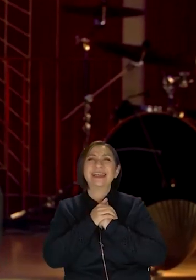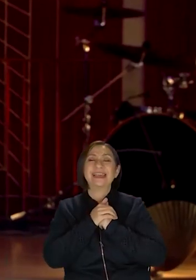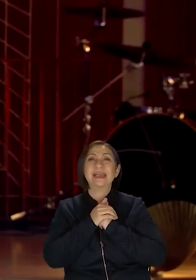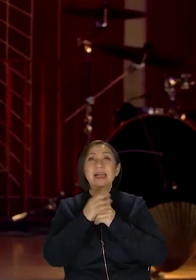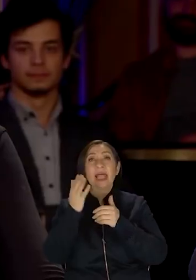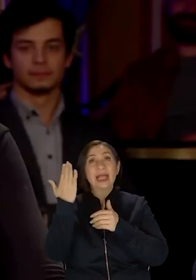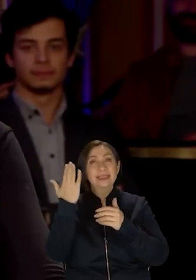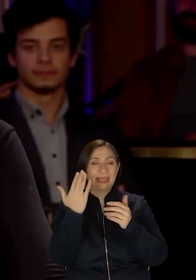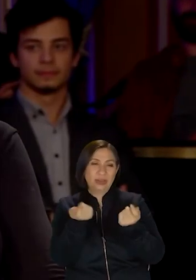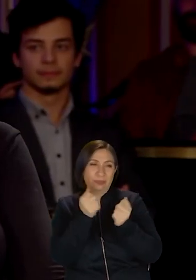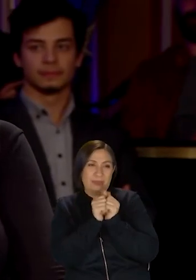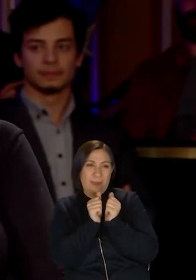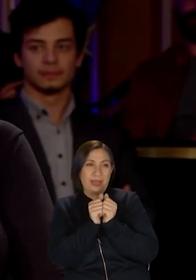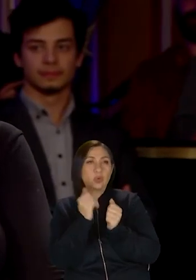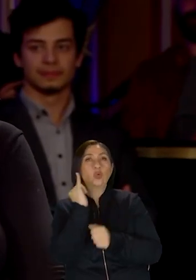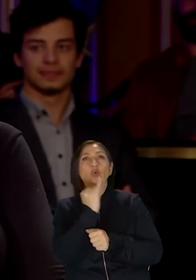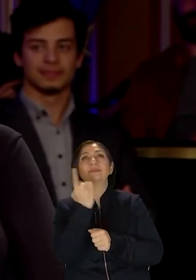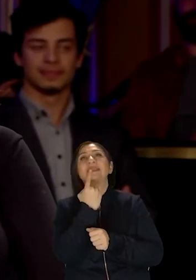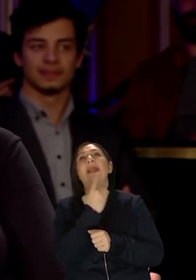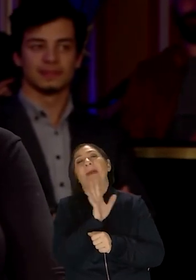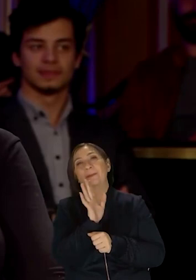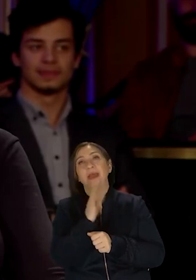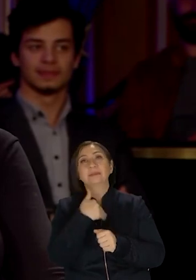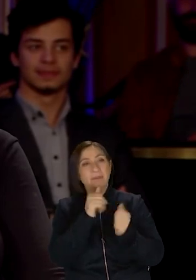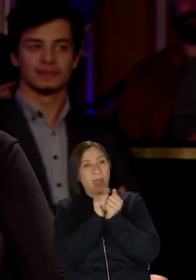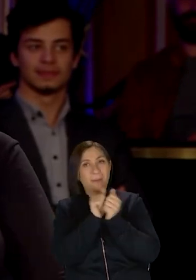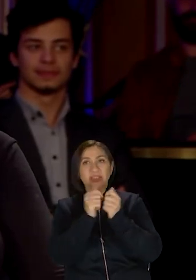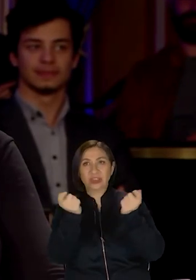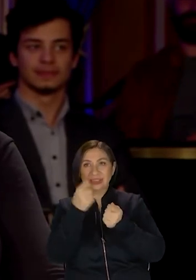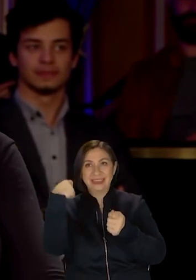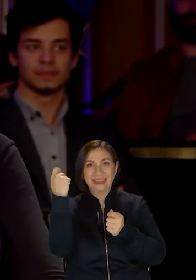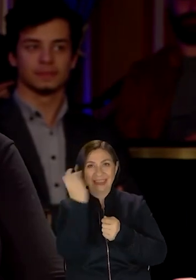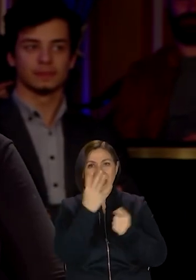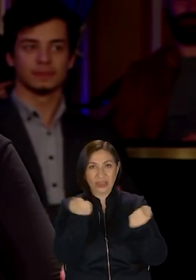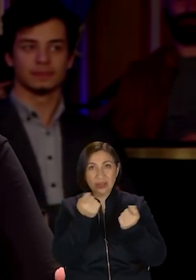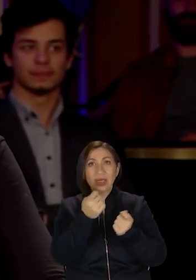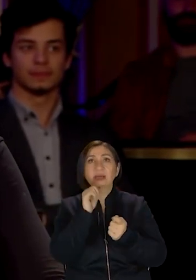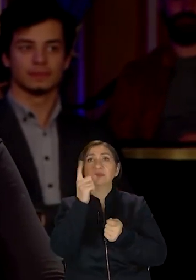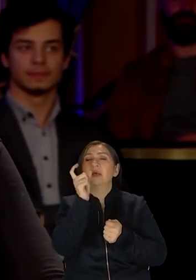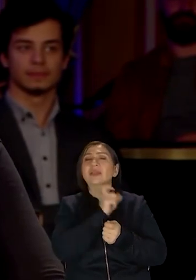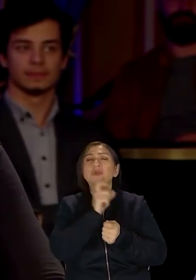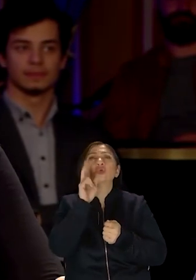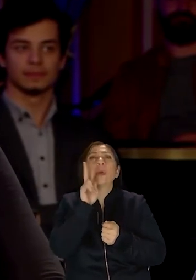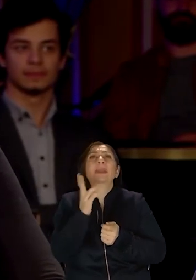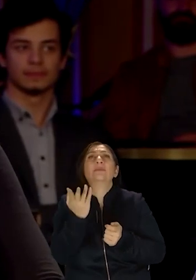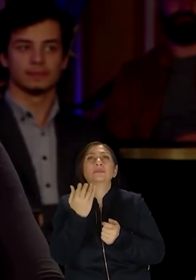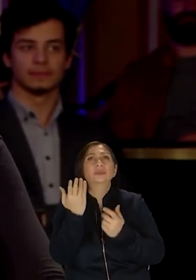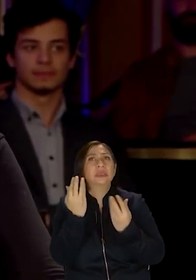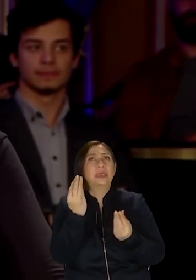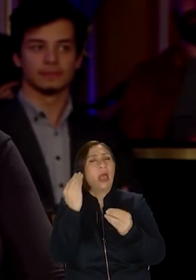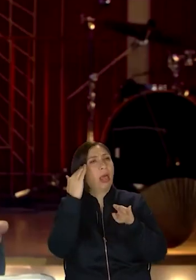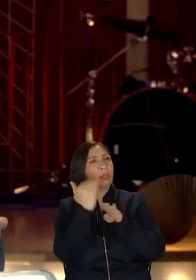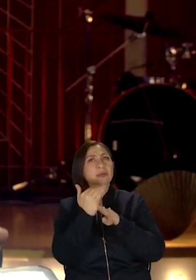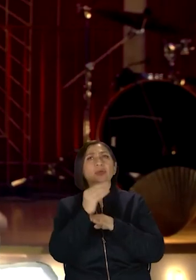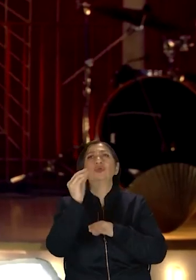Ya şimdi eski partnerim zaten hani kötü bir şey söylemem. Çünkü biz çalışırken de gerçekten hiçbir yanlışını falan da görmedim. Gayet ya iyi anlaştık.